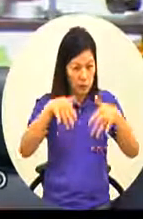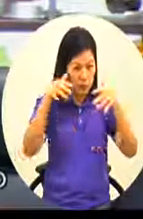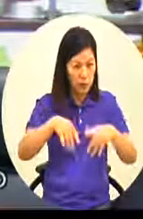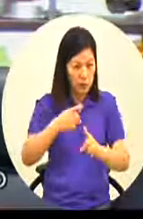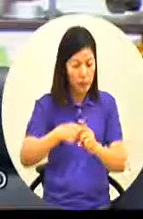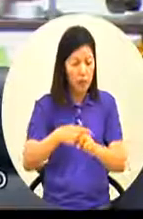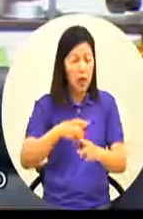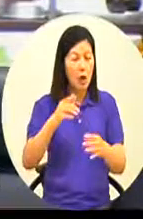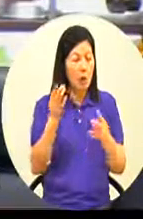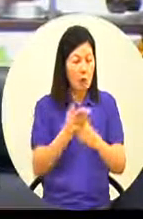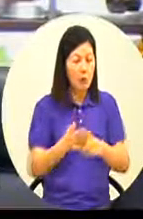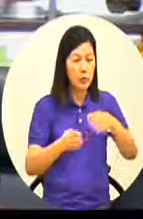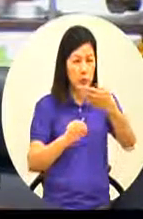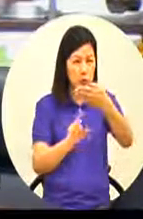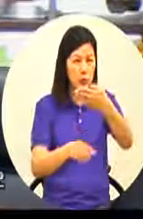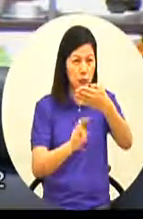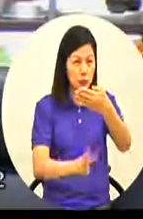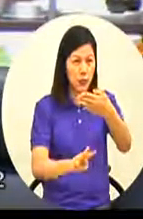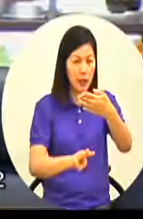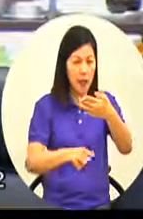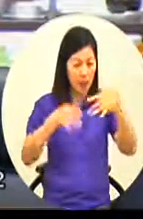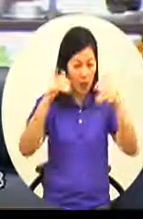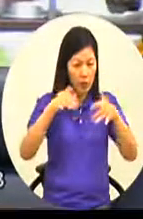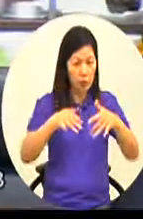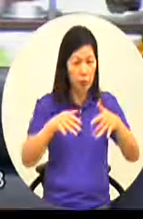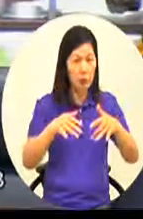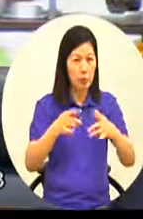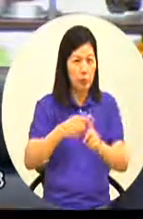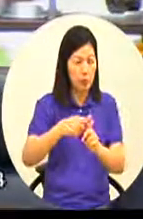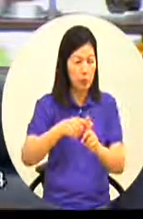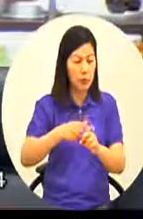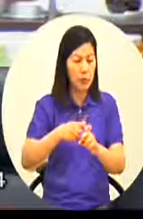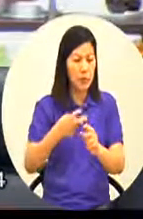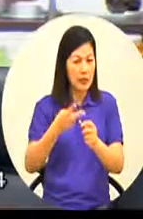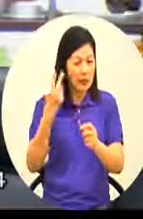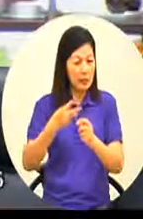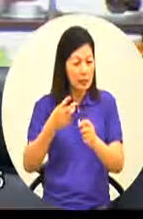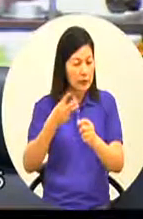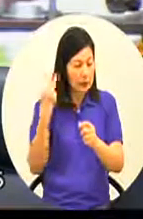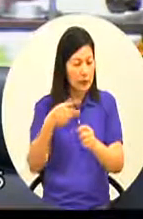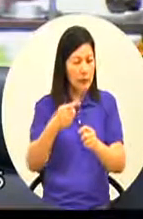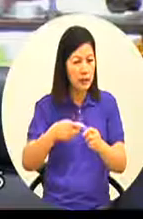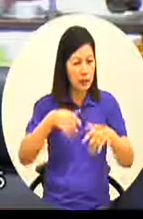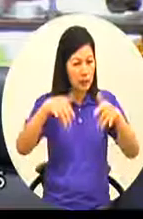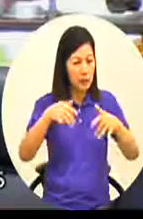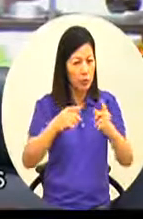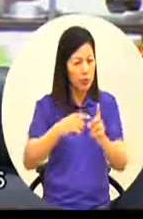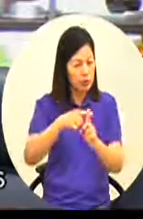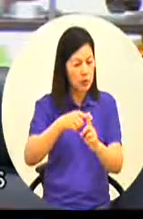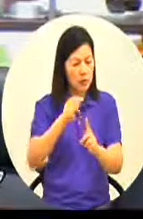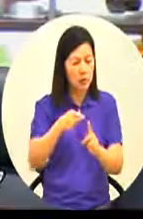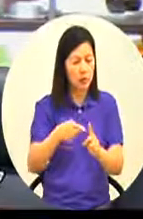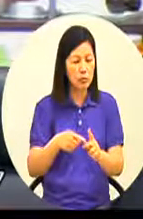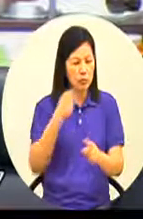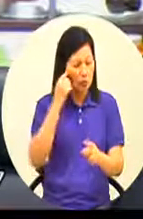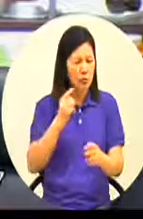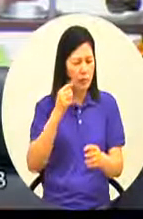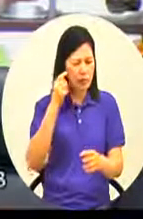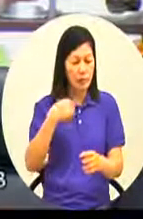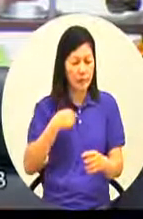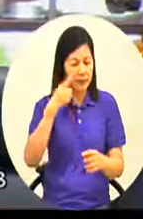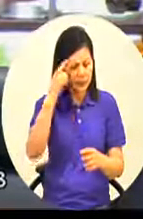月三号那个豪雨量，或者是两年前的豪雨量，我想可能未来会有更多的雨